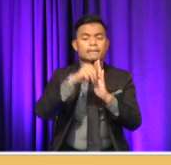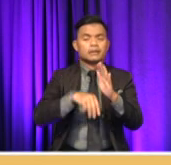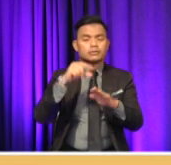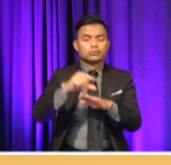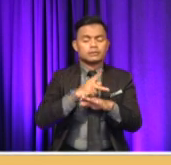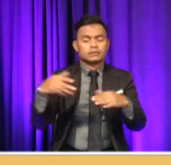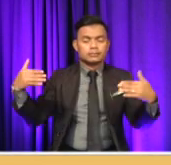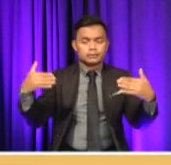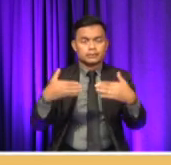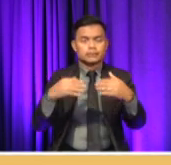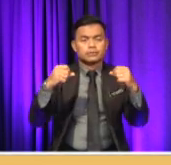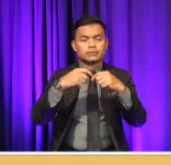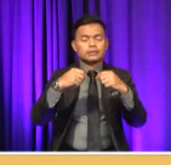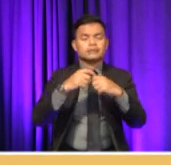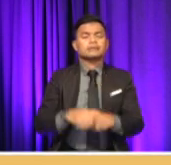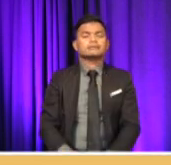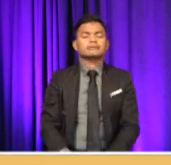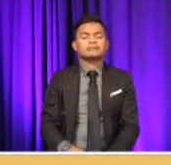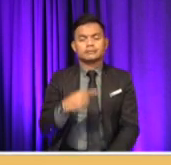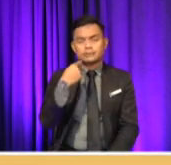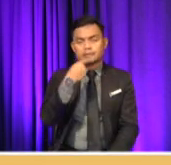Apa kelebihannya oke